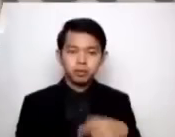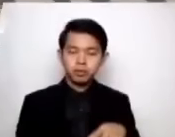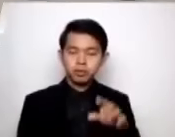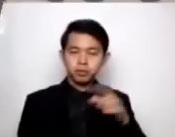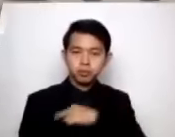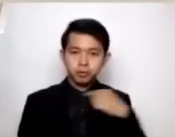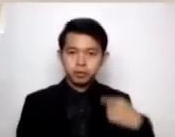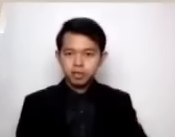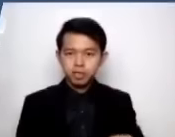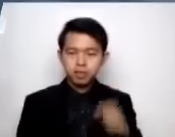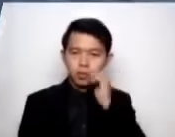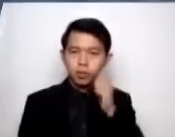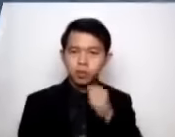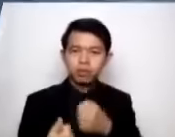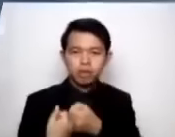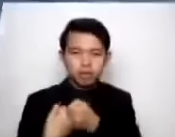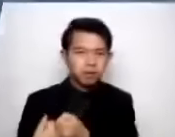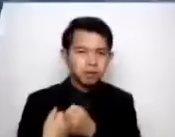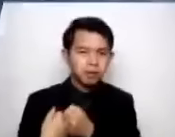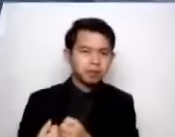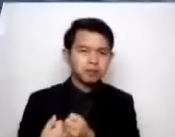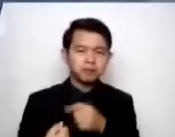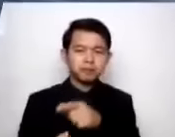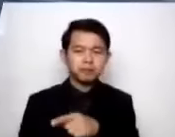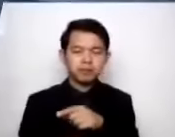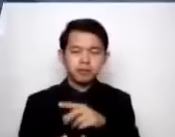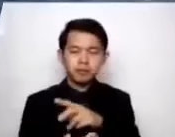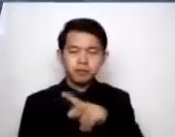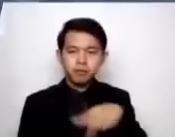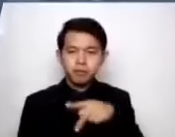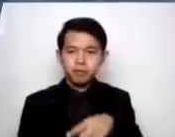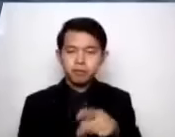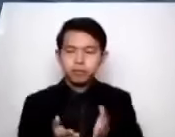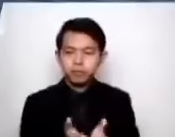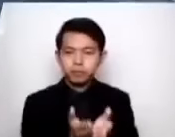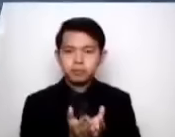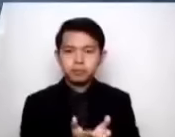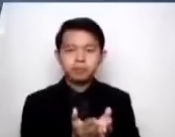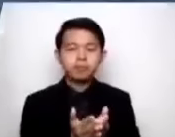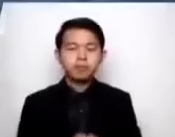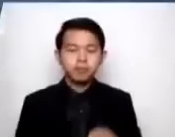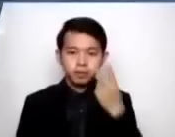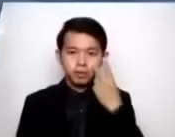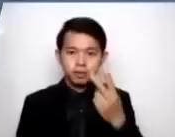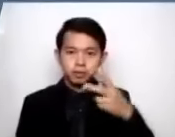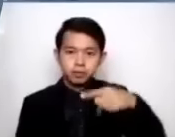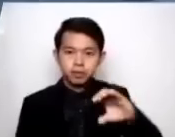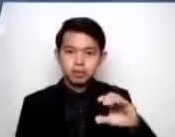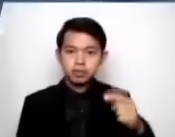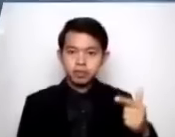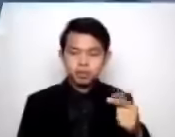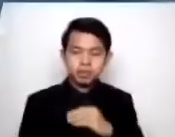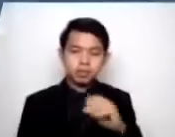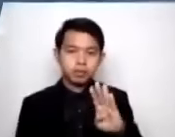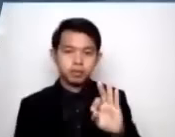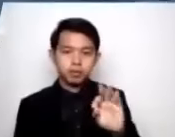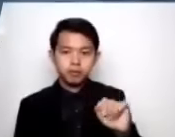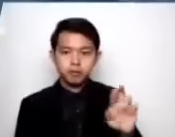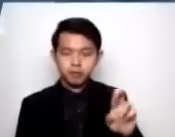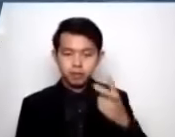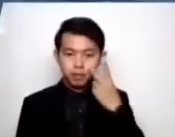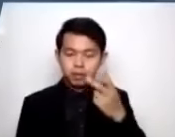Pilipinas sa West Philippine Sea. Sa mas malinaw at detalyadong drone video mula sa PCG at BFAR, makikita kung paano tinarget ng China Coast